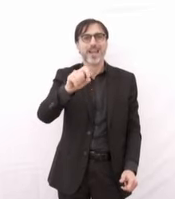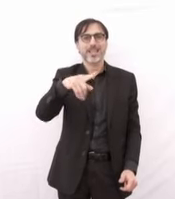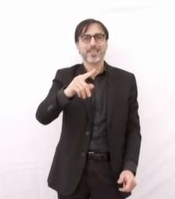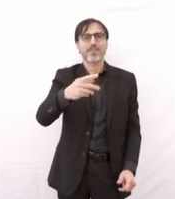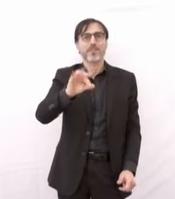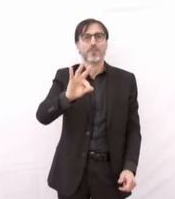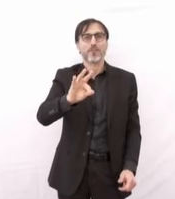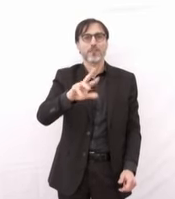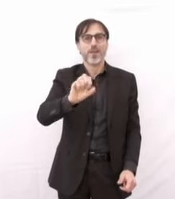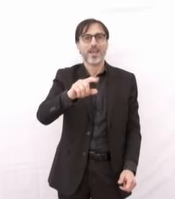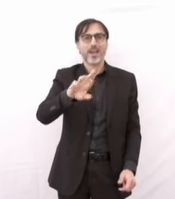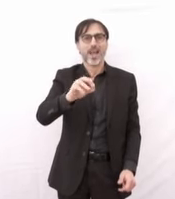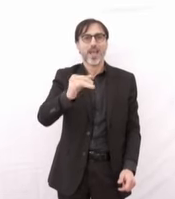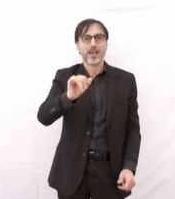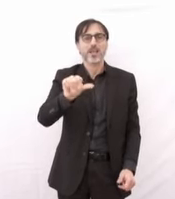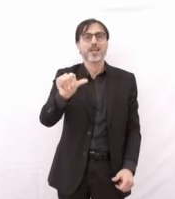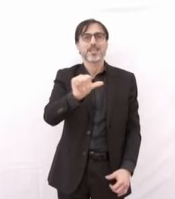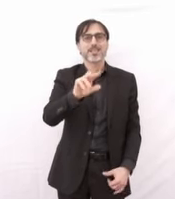Salvatore Mineo,